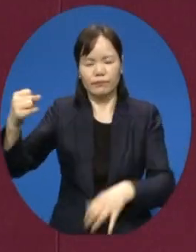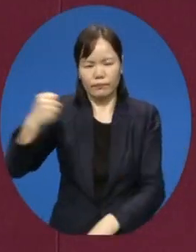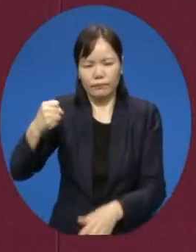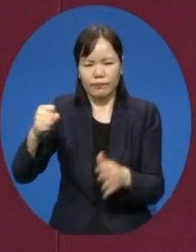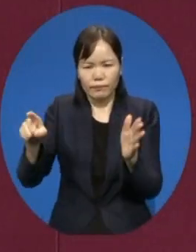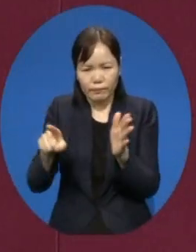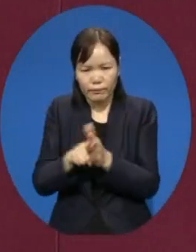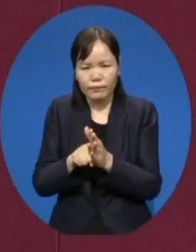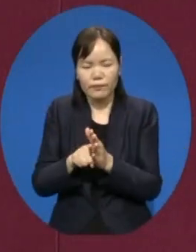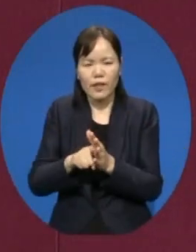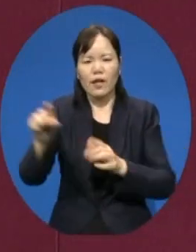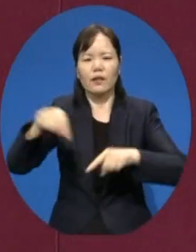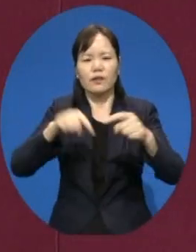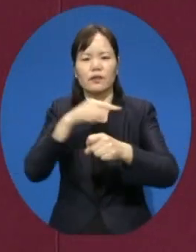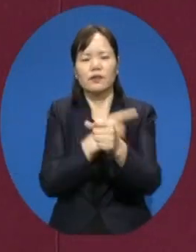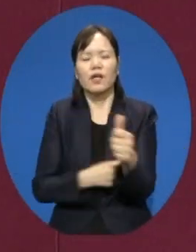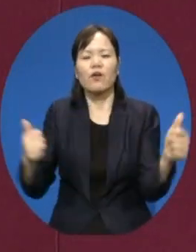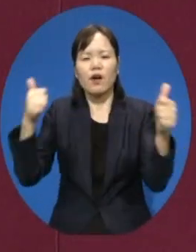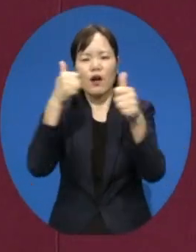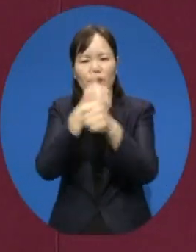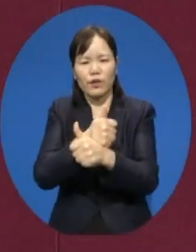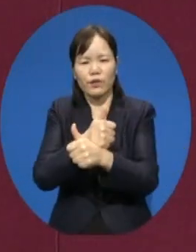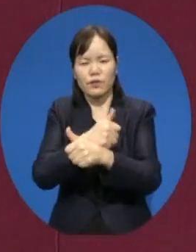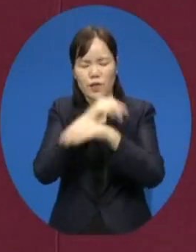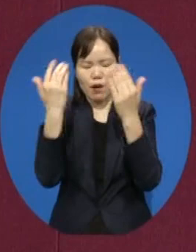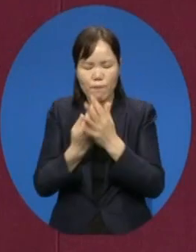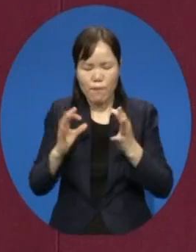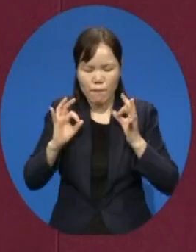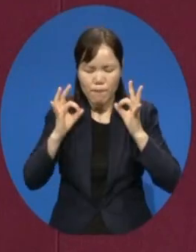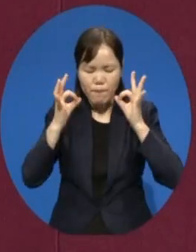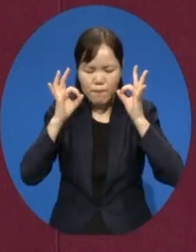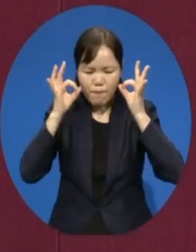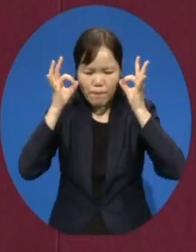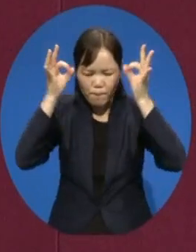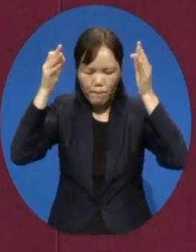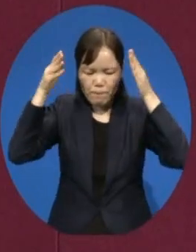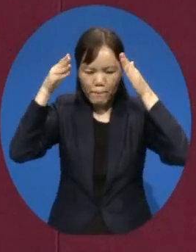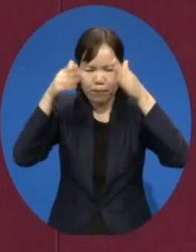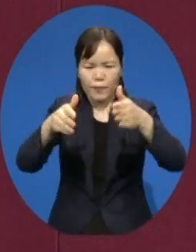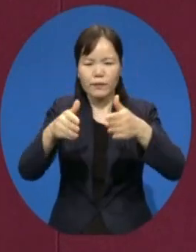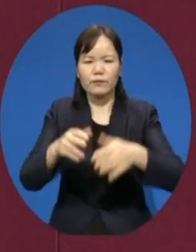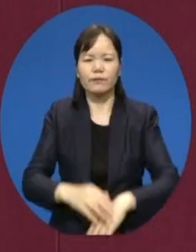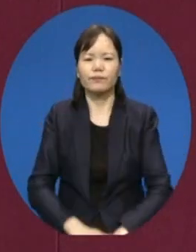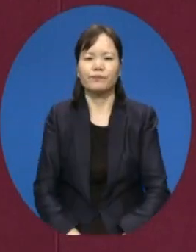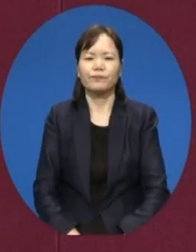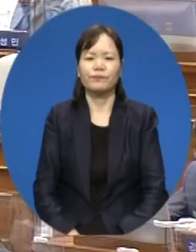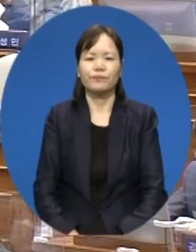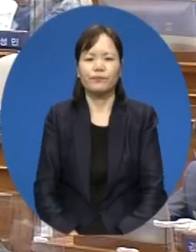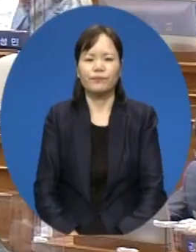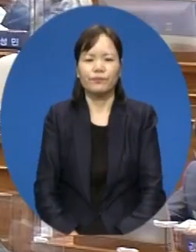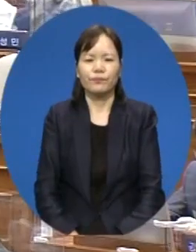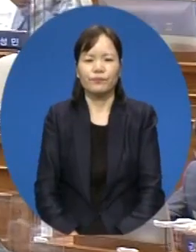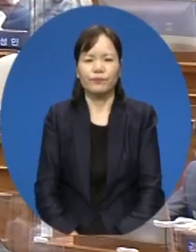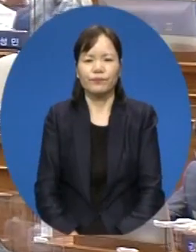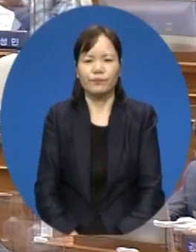믿으면서 정권교체를 위해 모든 노력을 다 쏟을 것입니다.